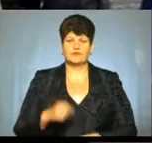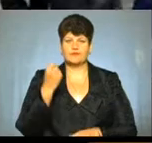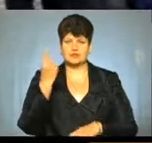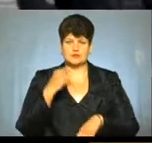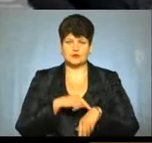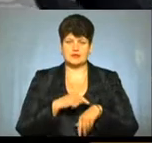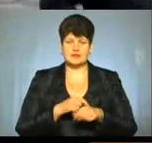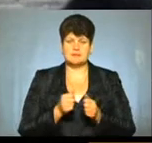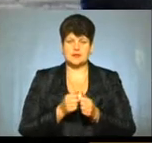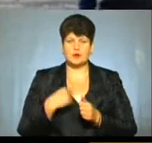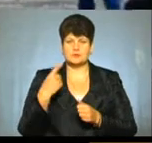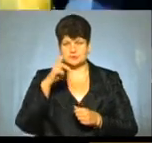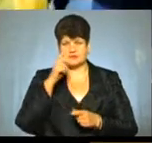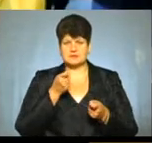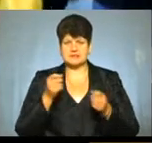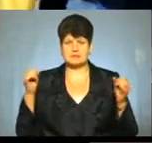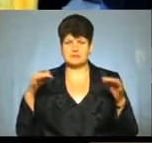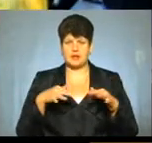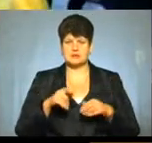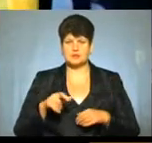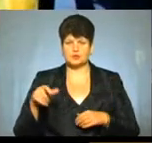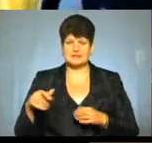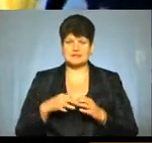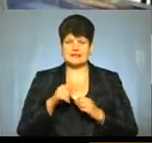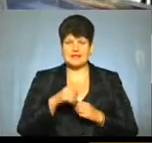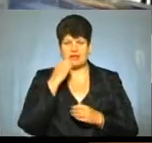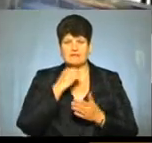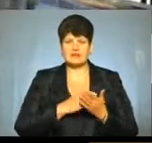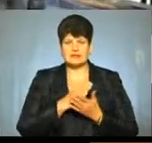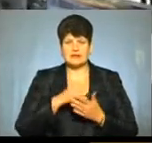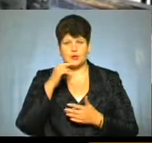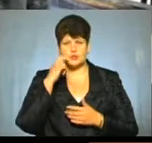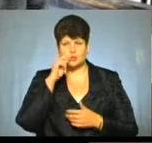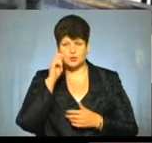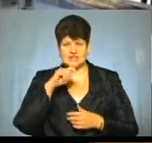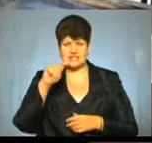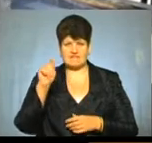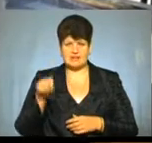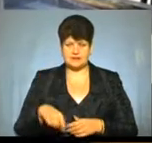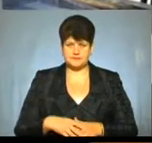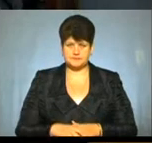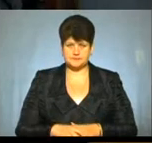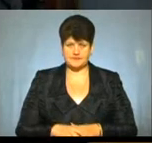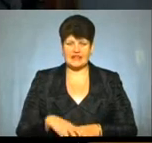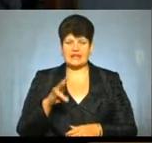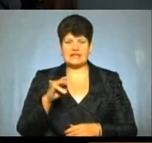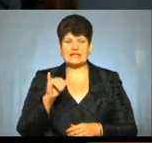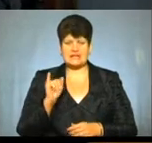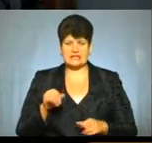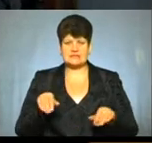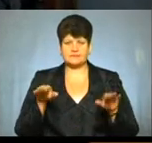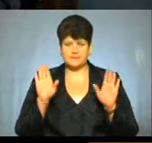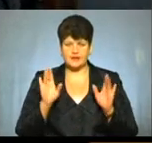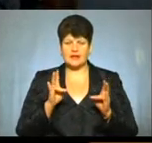Об 11-й годині біля облдержадміністрації зібралися люди. Серед них – ветерани російсько-української війни. Ні